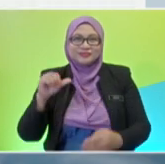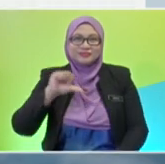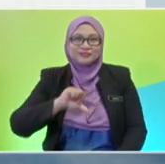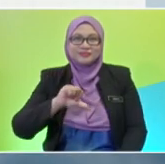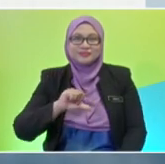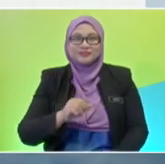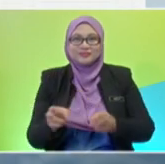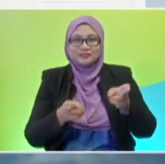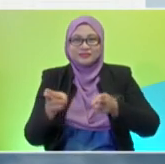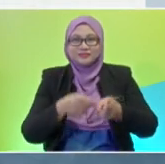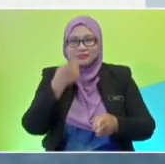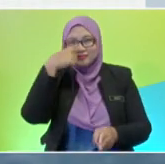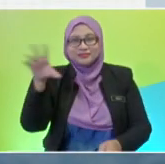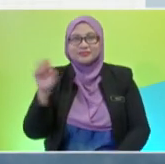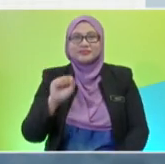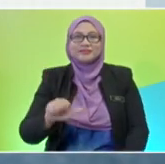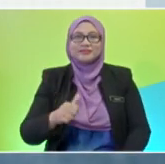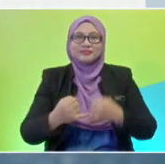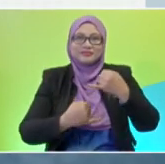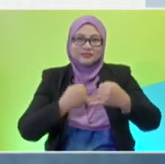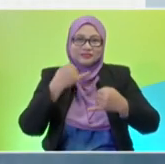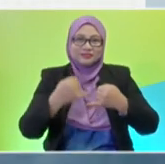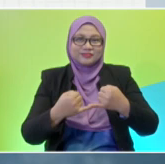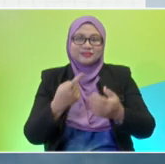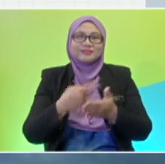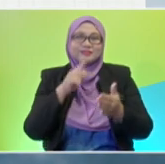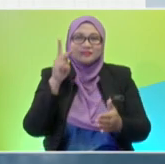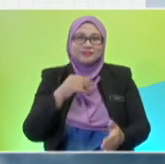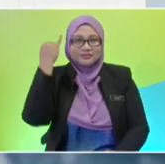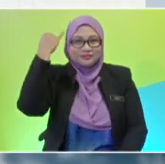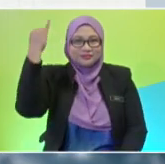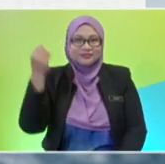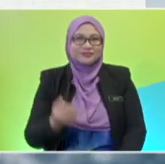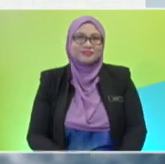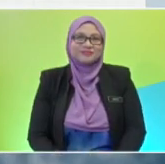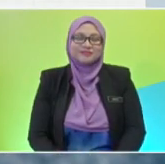mencapai kejayaan jadian anda